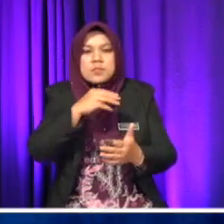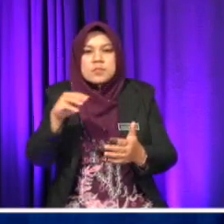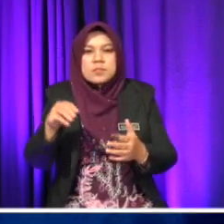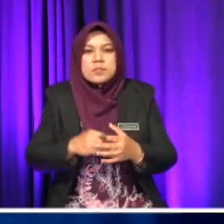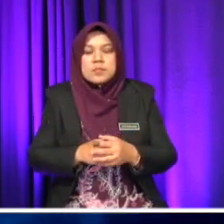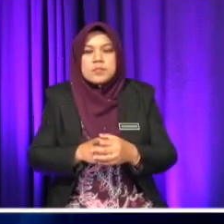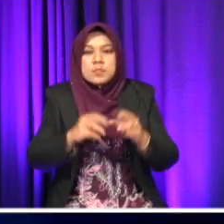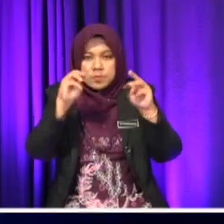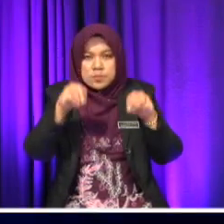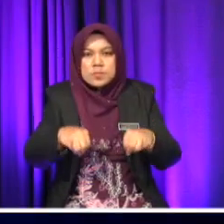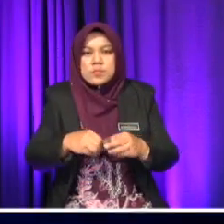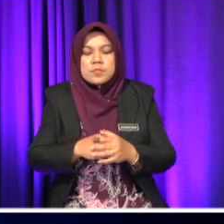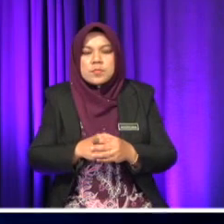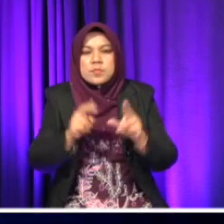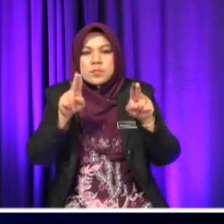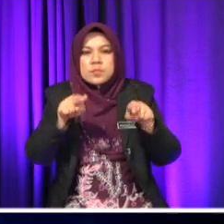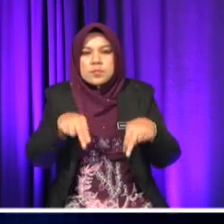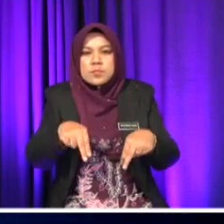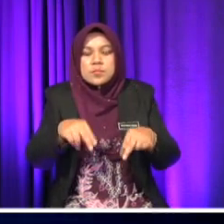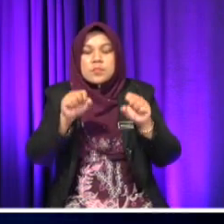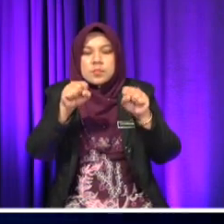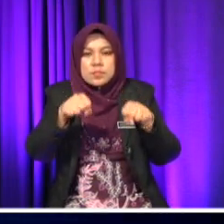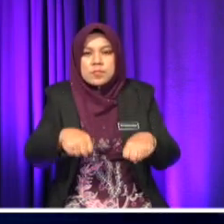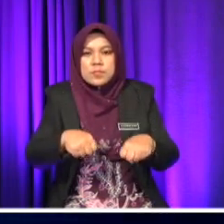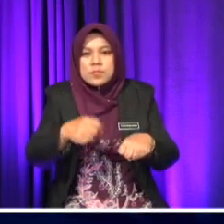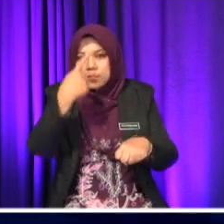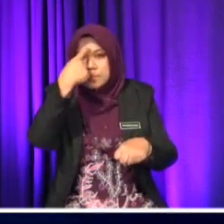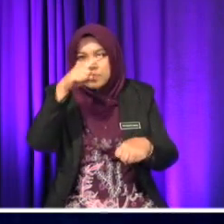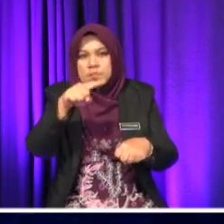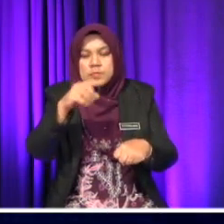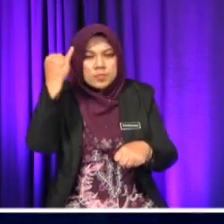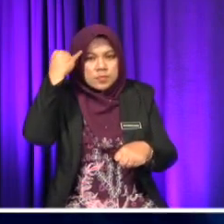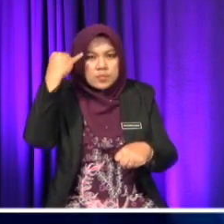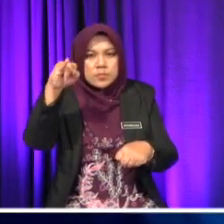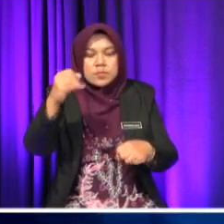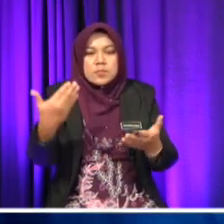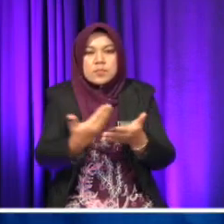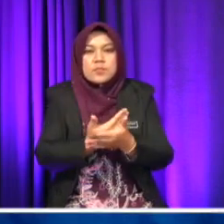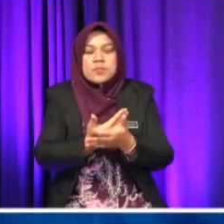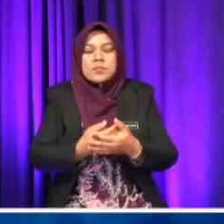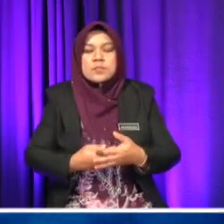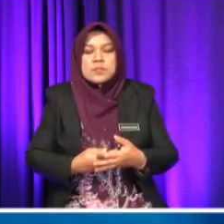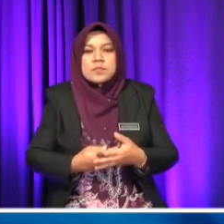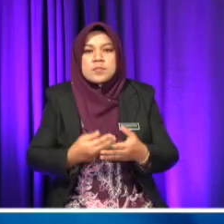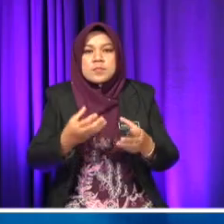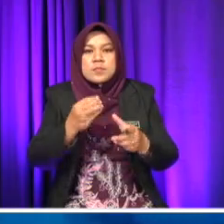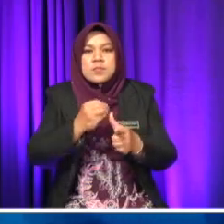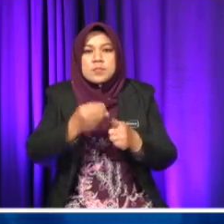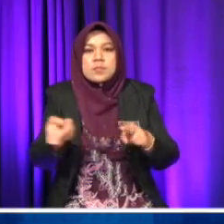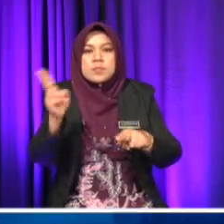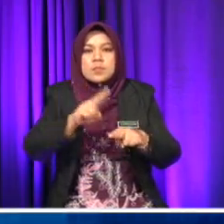sepatunya mampu dan berupaya dan boleh untuk Mencetuskan ide-ide baru atau menambah baik